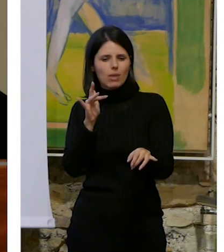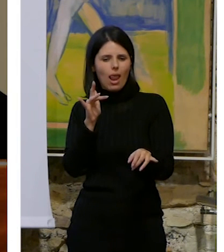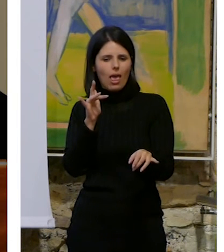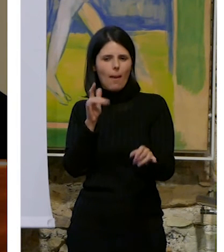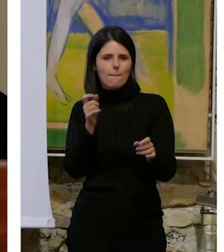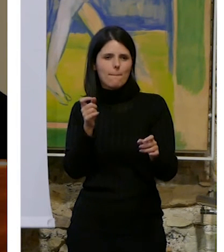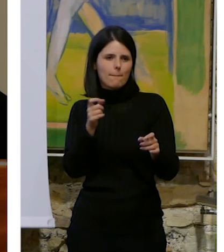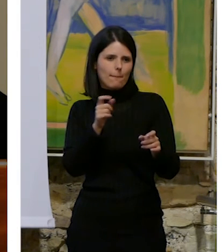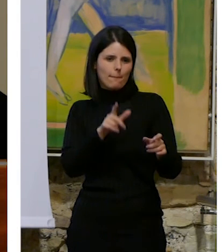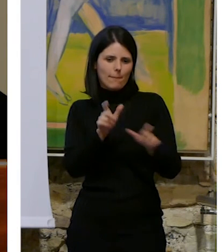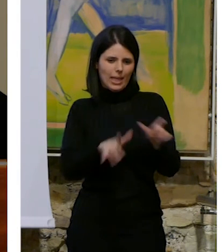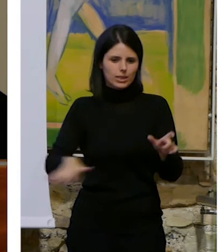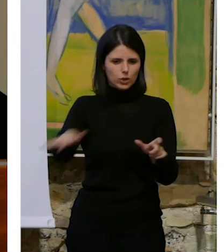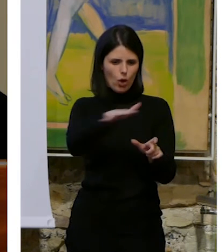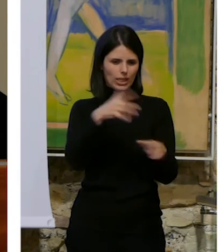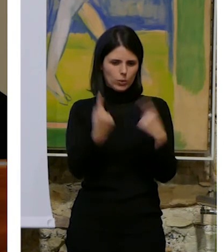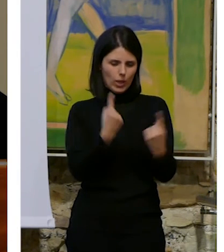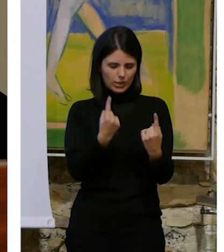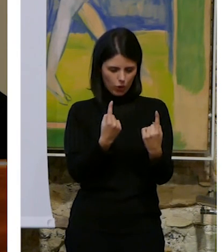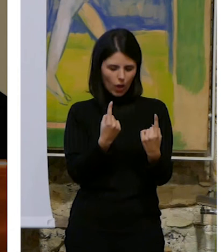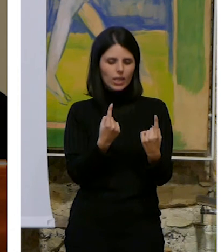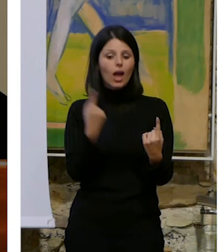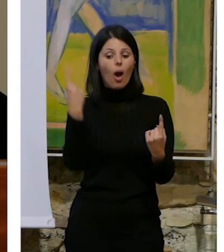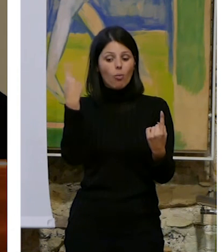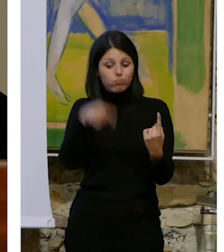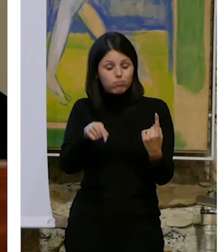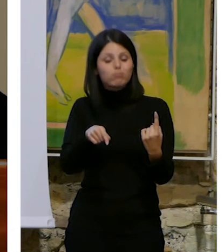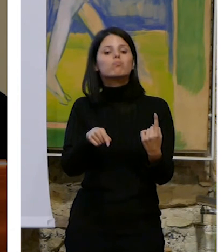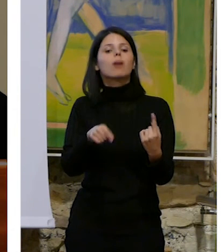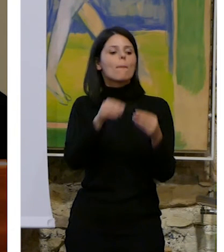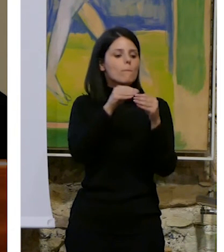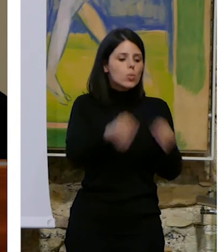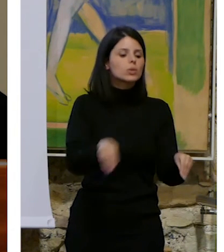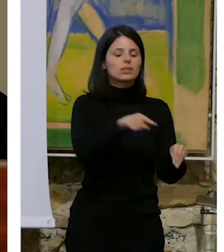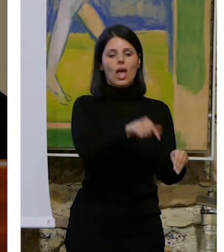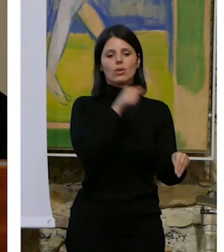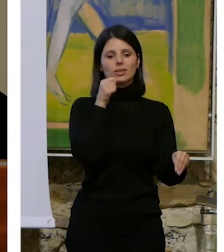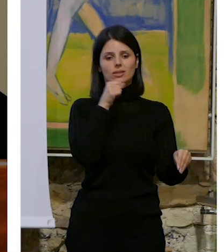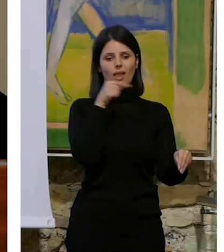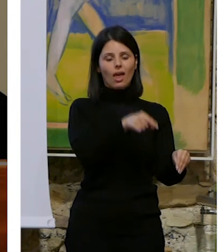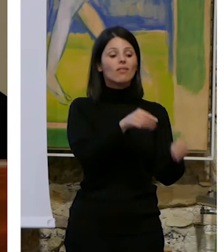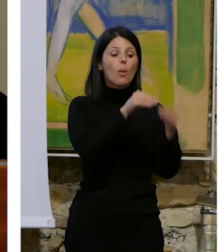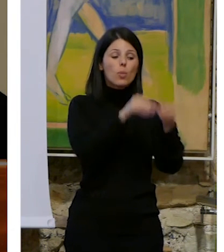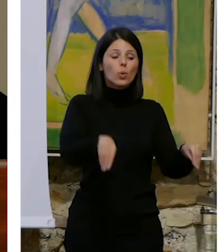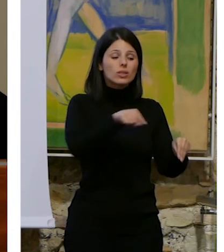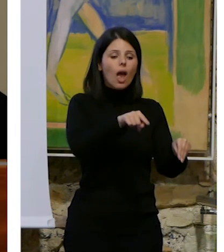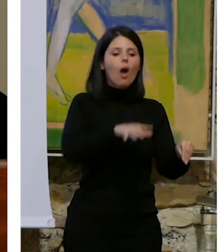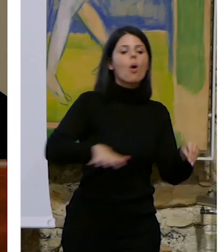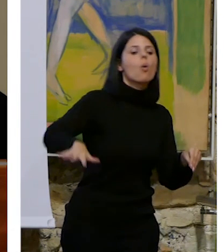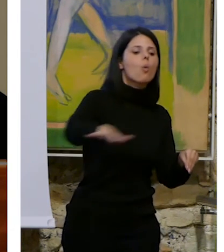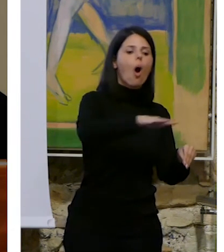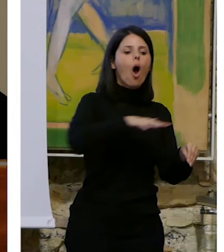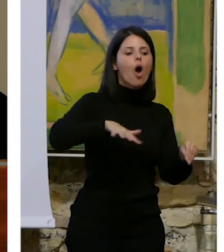paese. Ed è su questa che bisogna lavorare, a questo servono i musei. Cioè i musei sono luoghi di